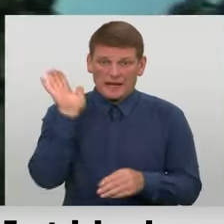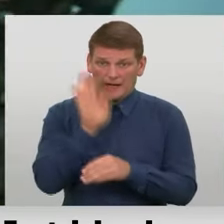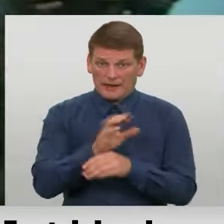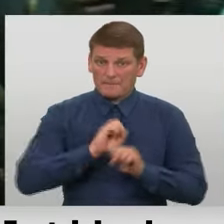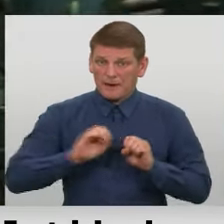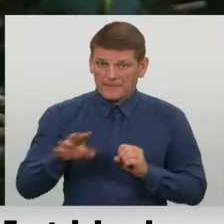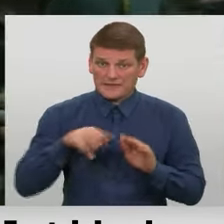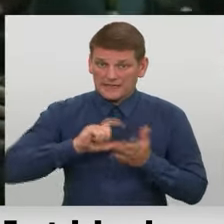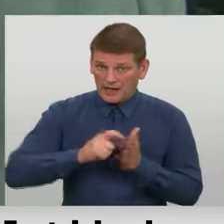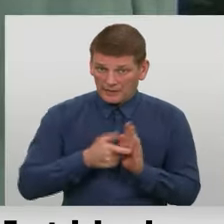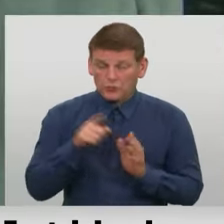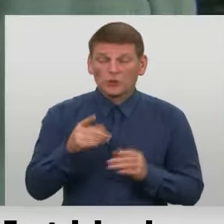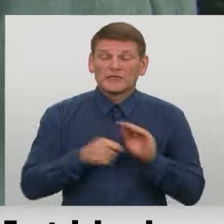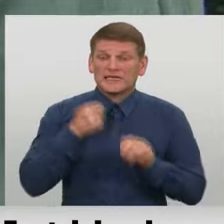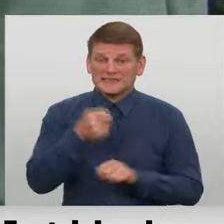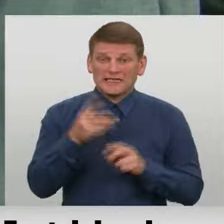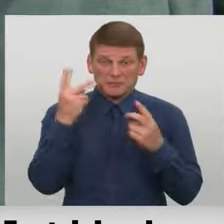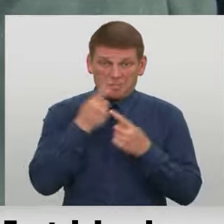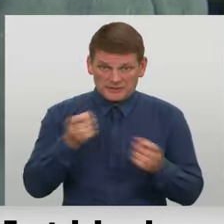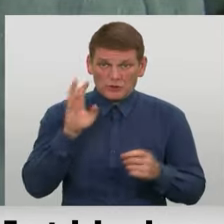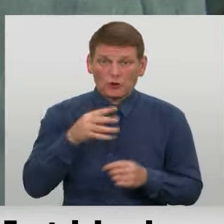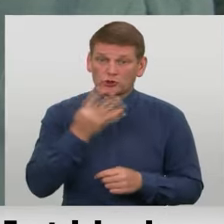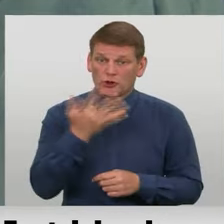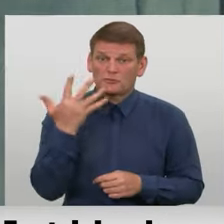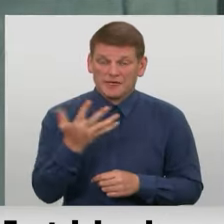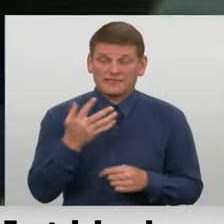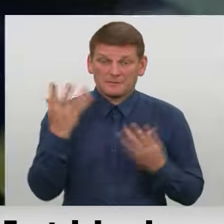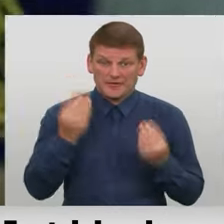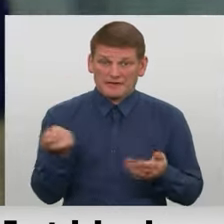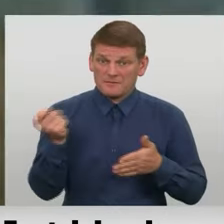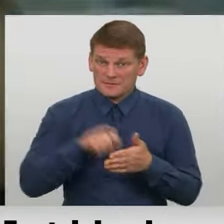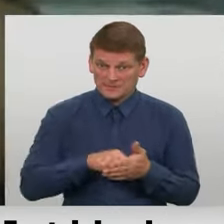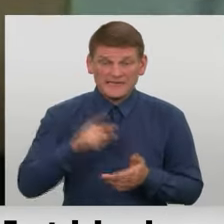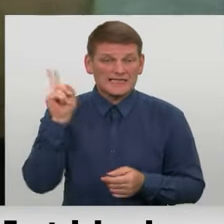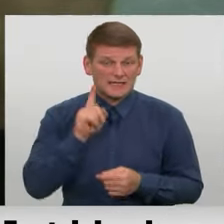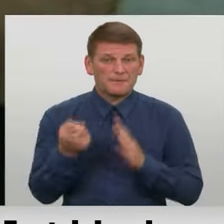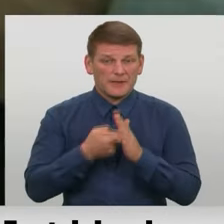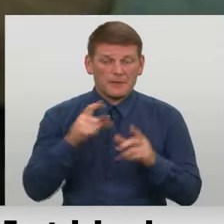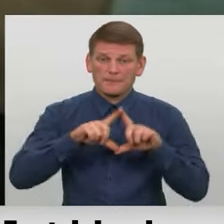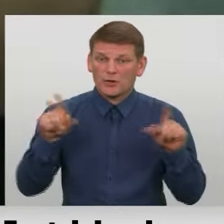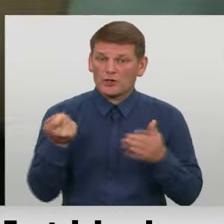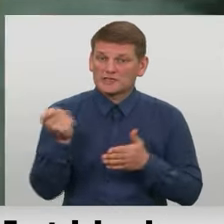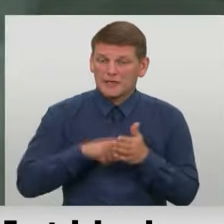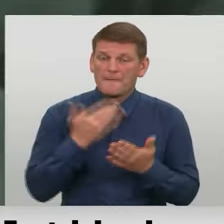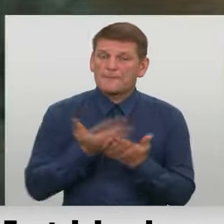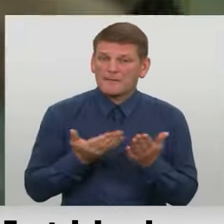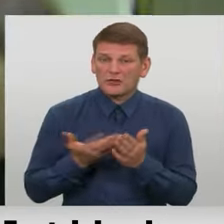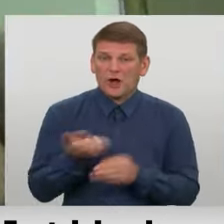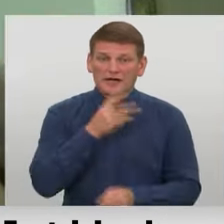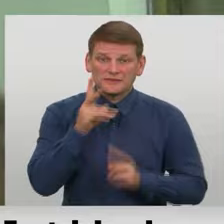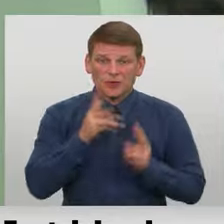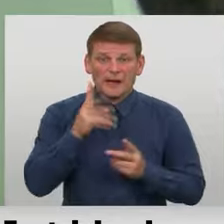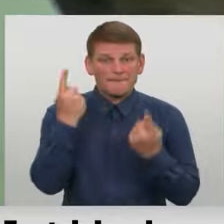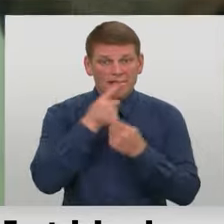iesniedza paziņojumu, ka birojas uz 45 dienām tiek slēgts. Izraēla pieprasījumu biroju slēgt pamato ar apsūdzībām, ka